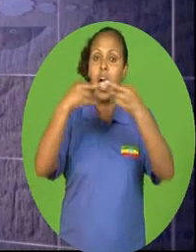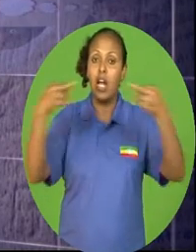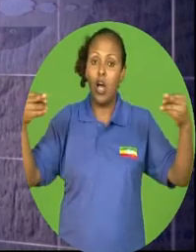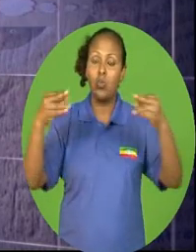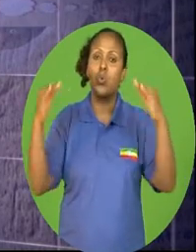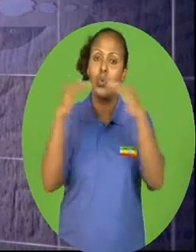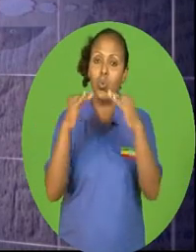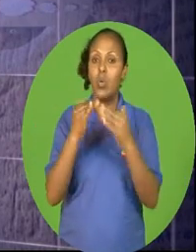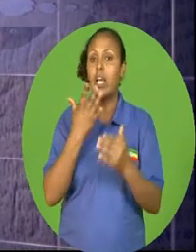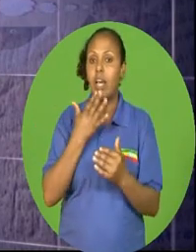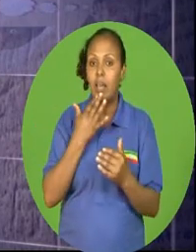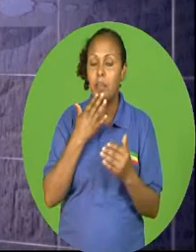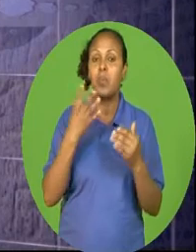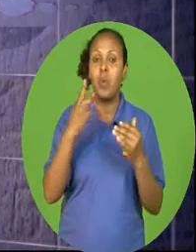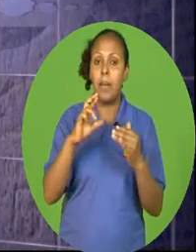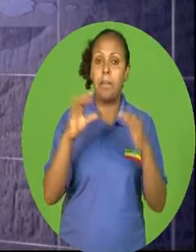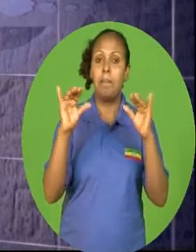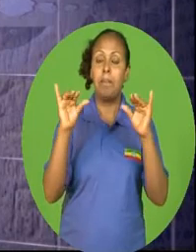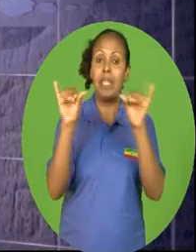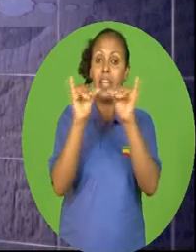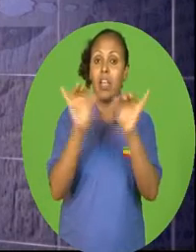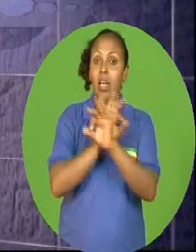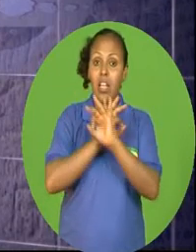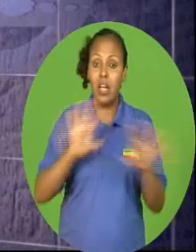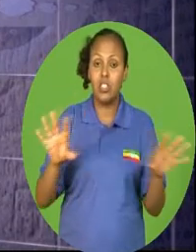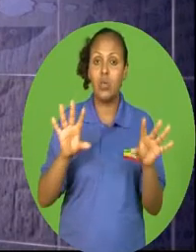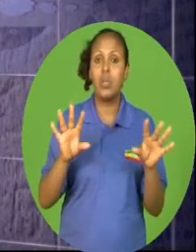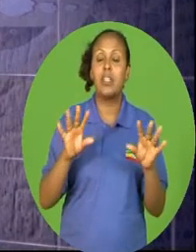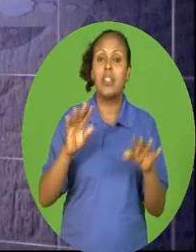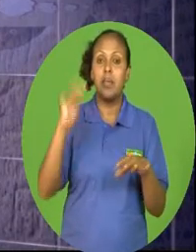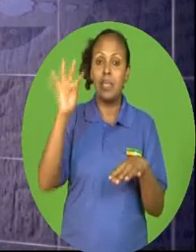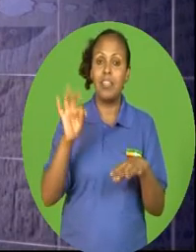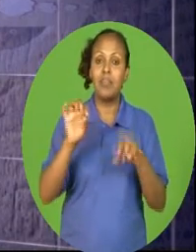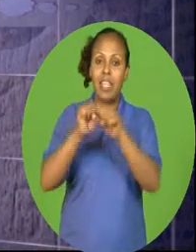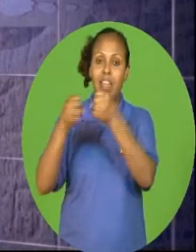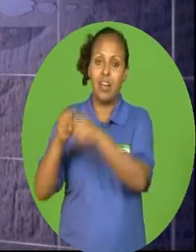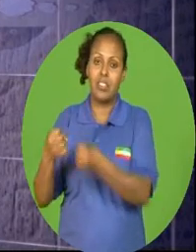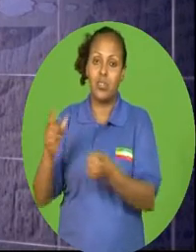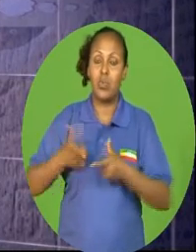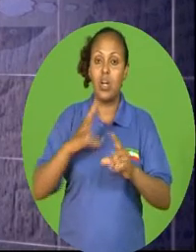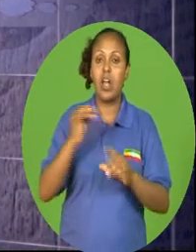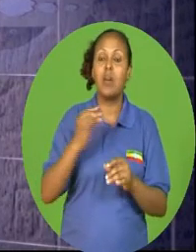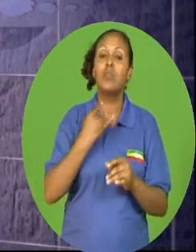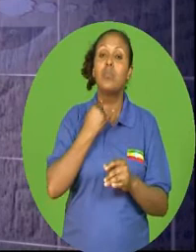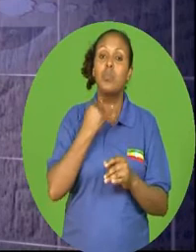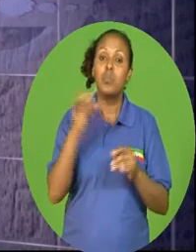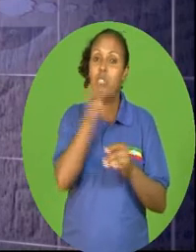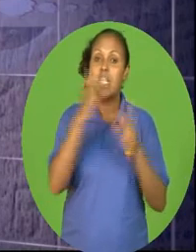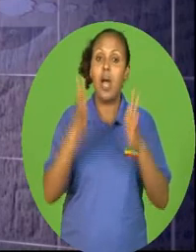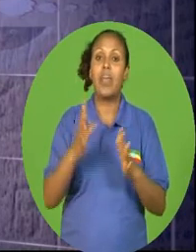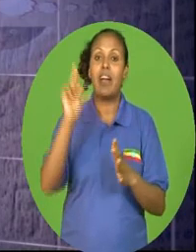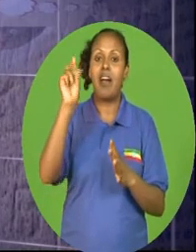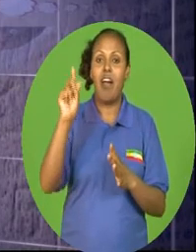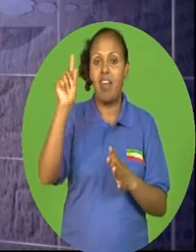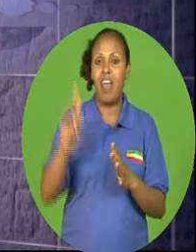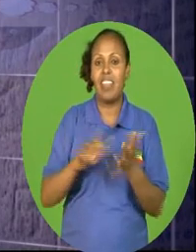ውስጥ ሐረጋቱ እኩል ቀለም ወይም ምጣኔ ከሌላቸው የምት መጣረስ ይፈጠርና የግጥሙ ሙዚቃዊ